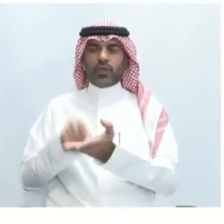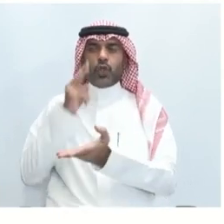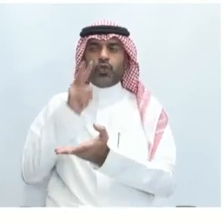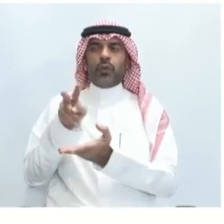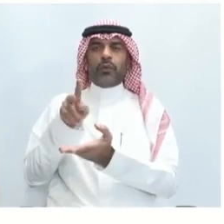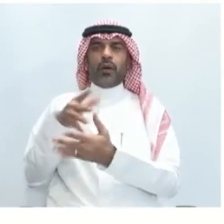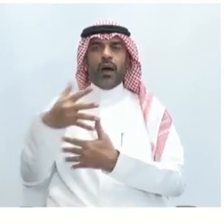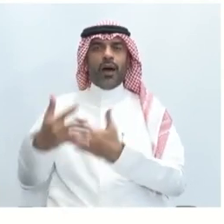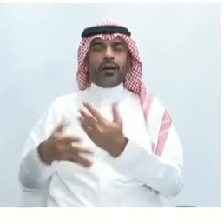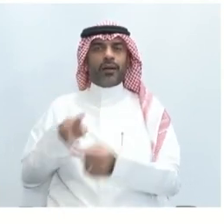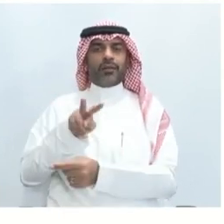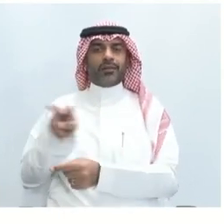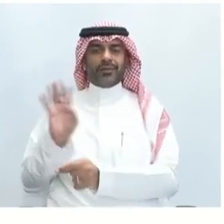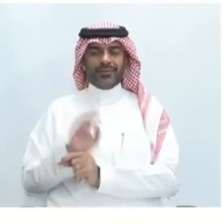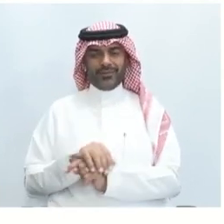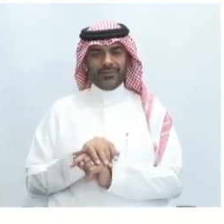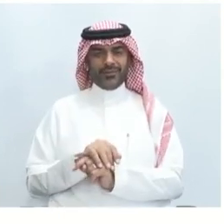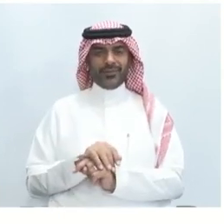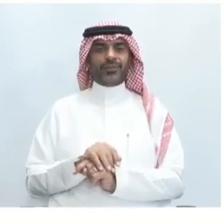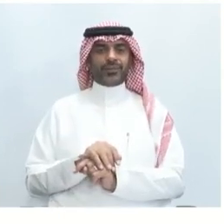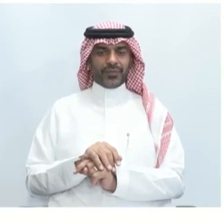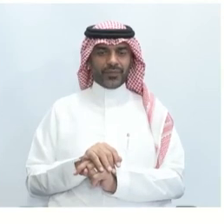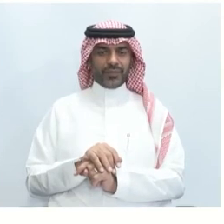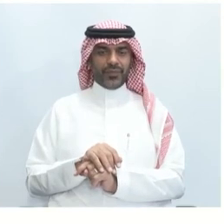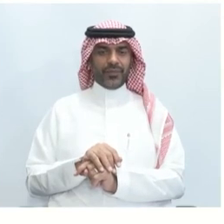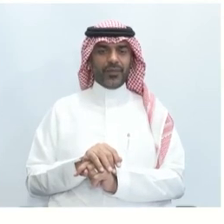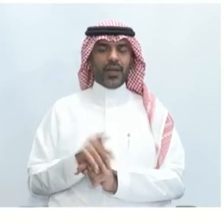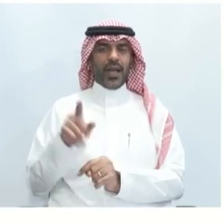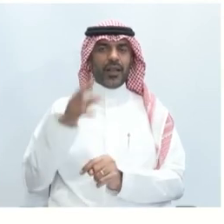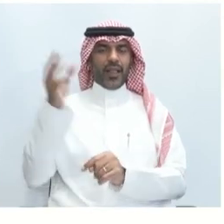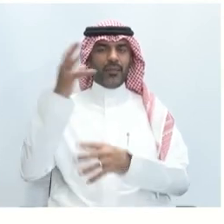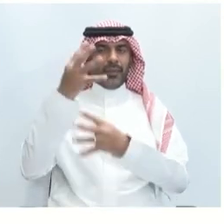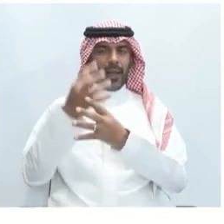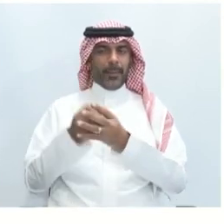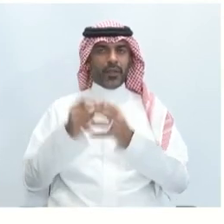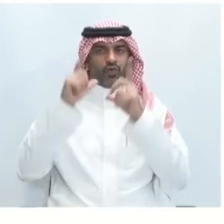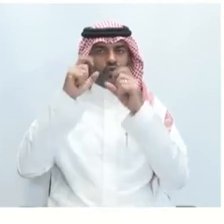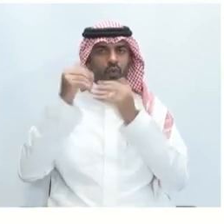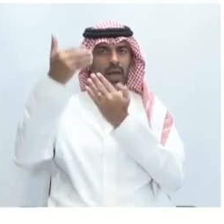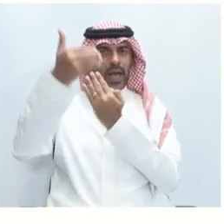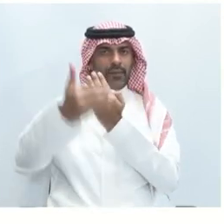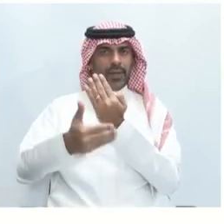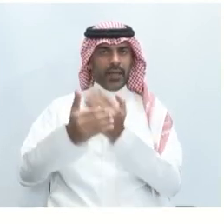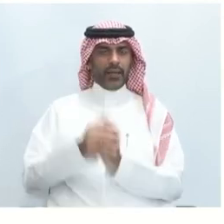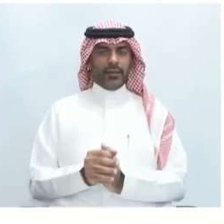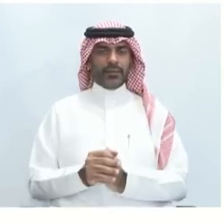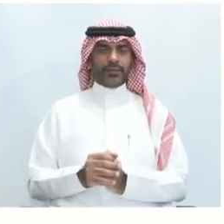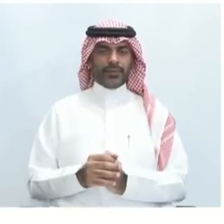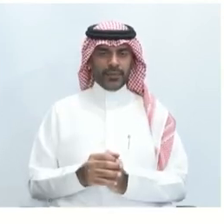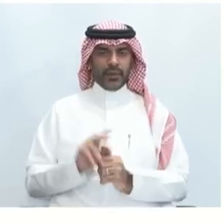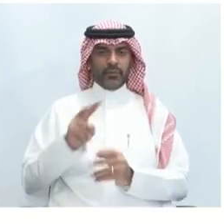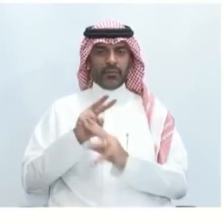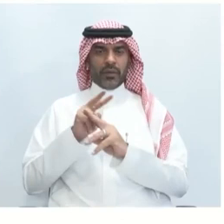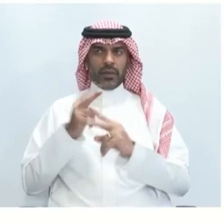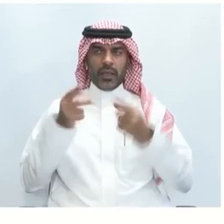هنا الايقونه او الاداء الموجوده او المؤشره هي عباره عن تحميل صوره خلفيه هنا تغيير